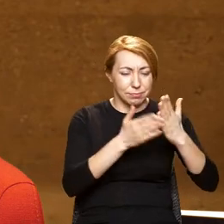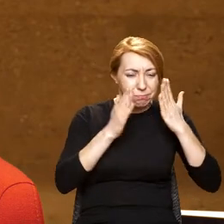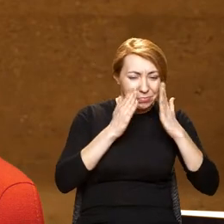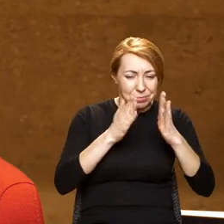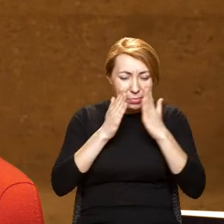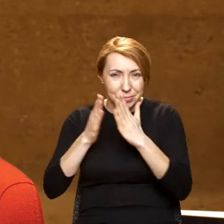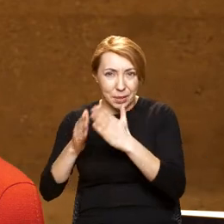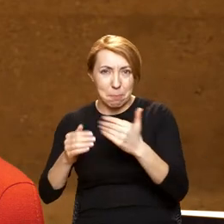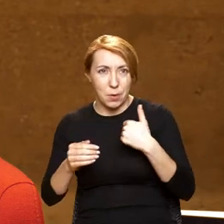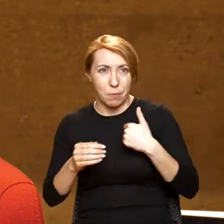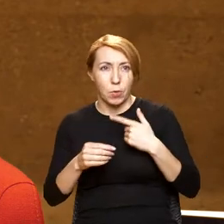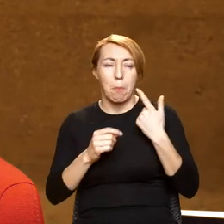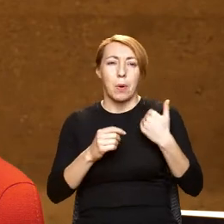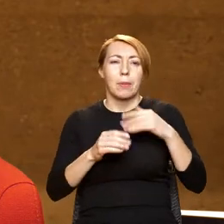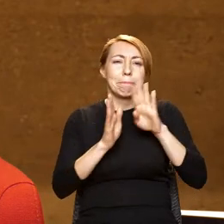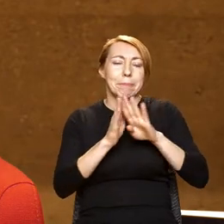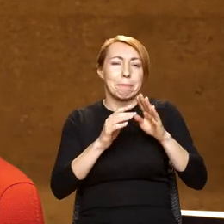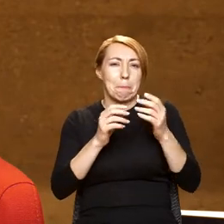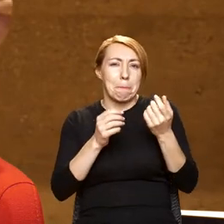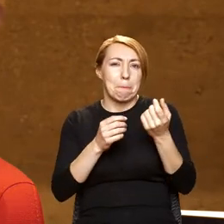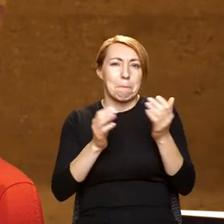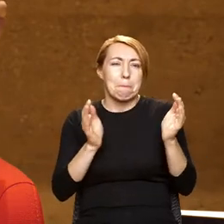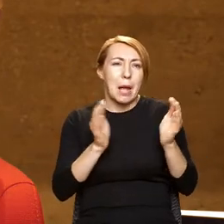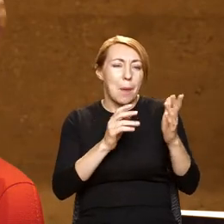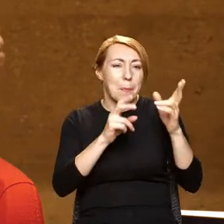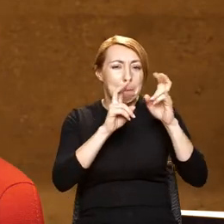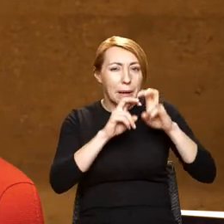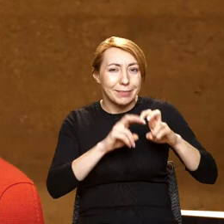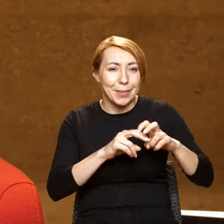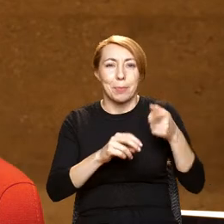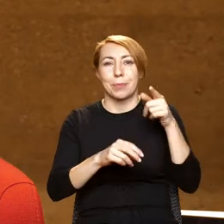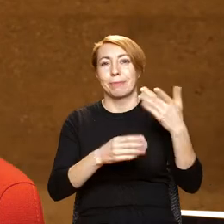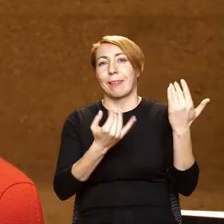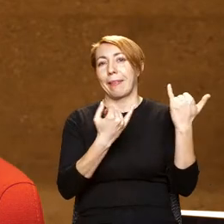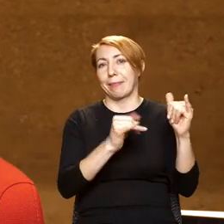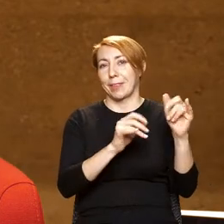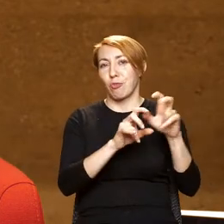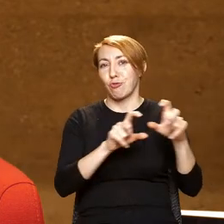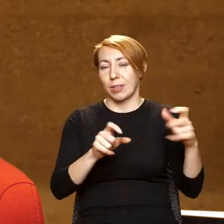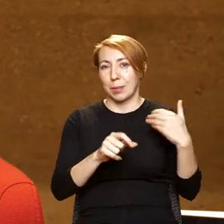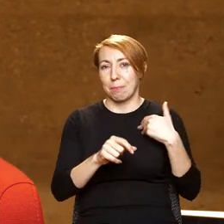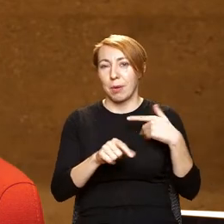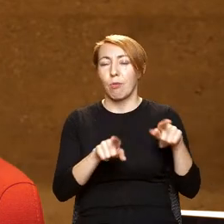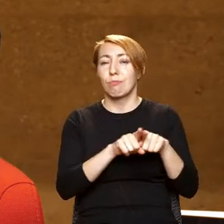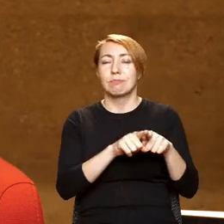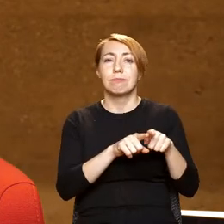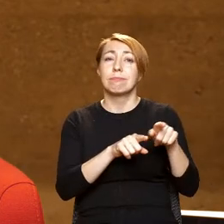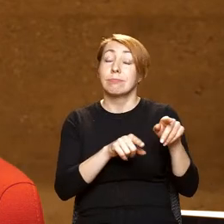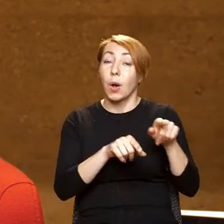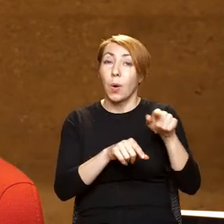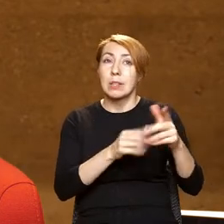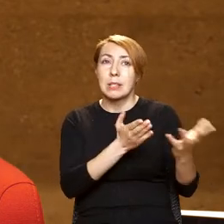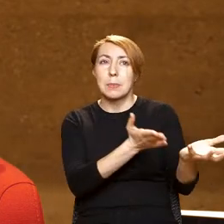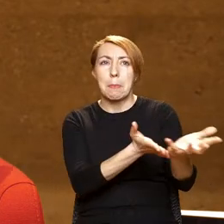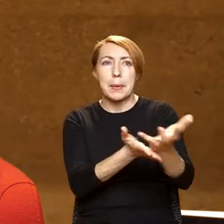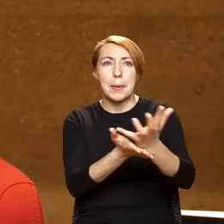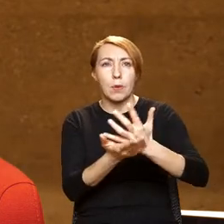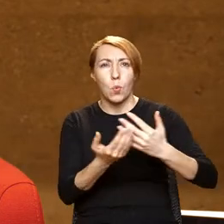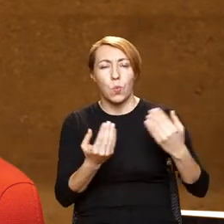no, drobne badania, bo takie były czasy. Oprócz tego zebrał ogromny materiał,